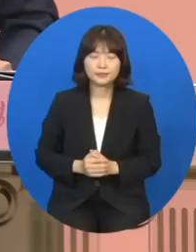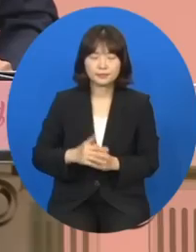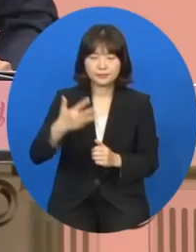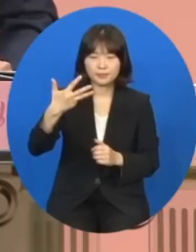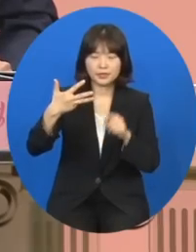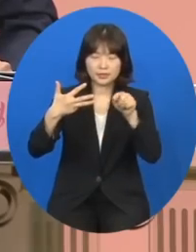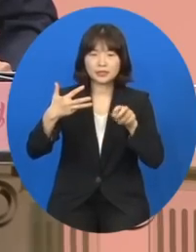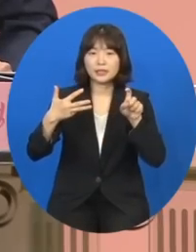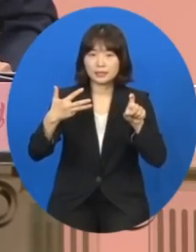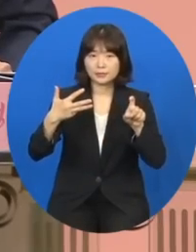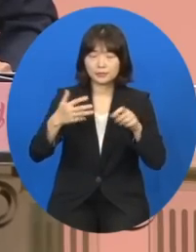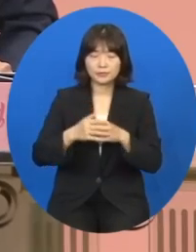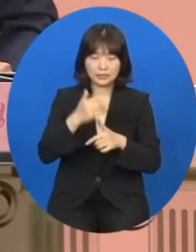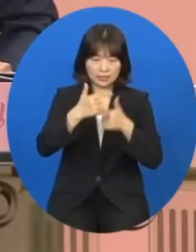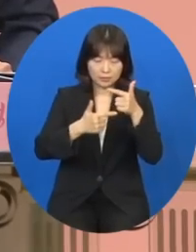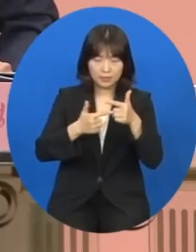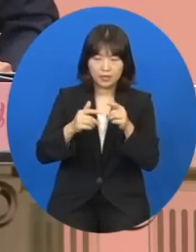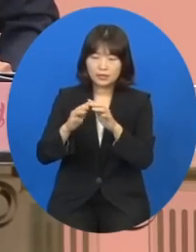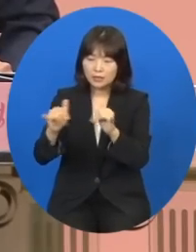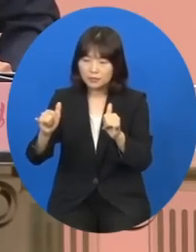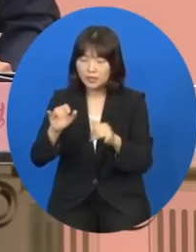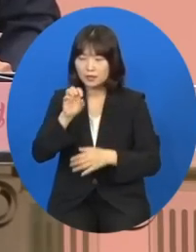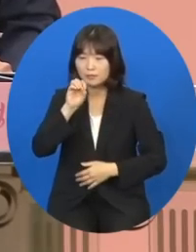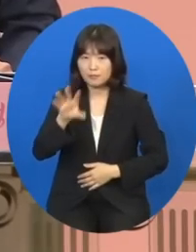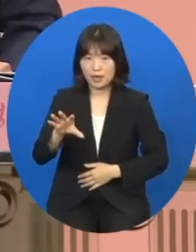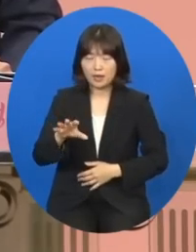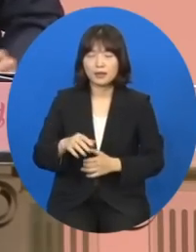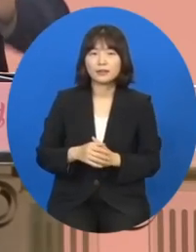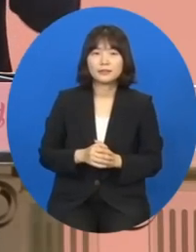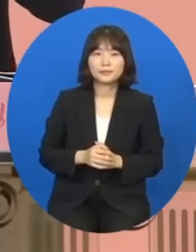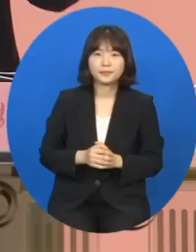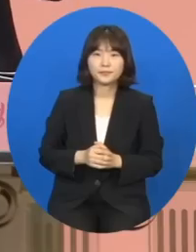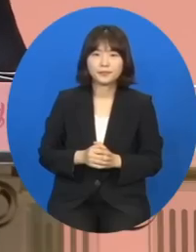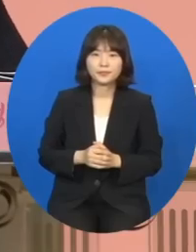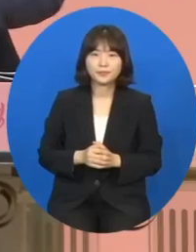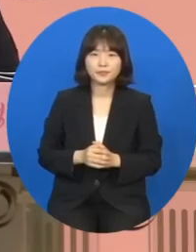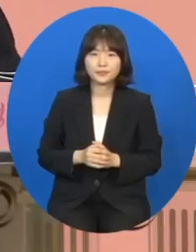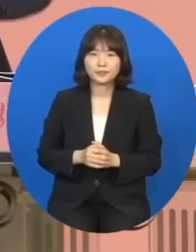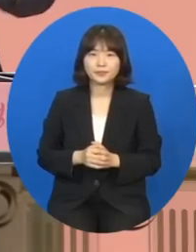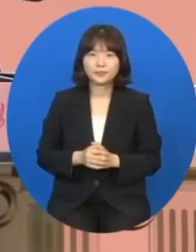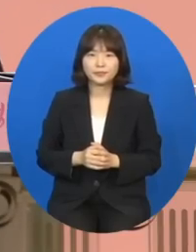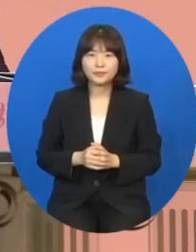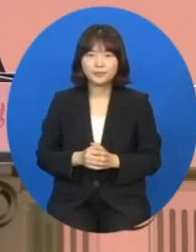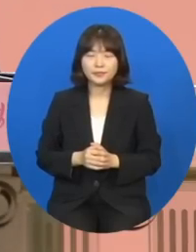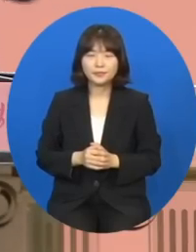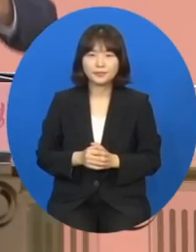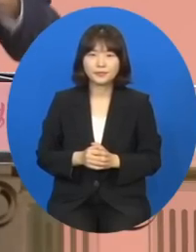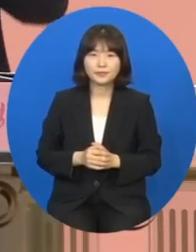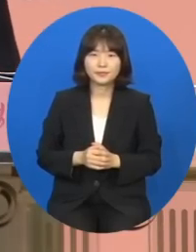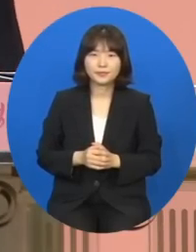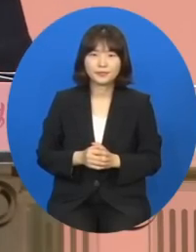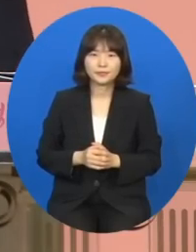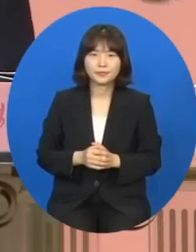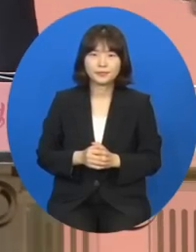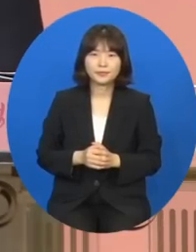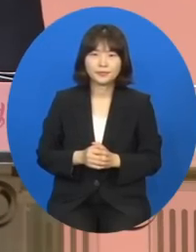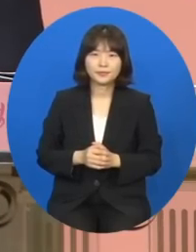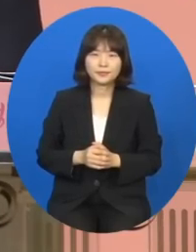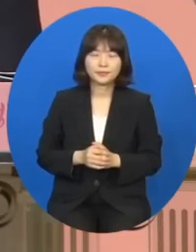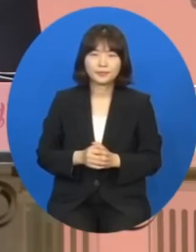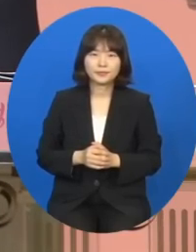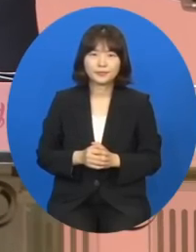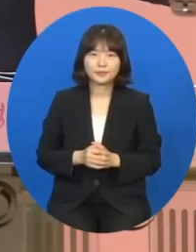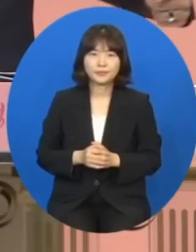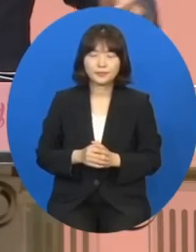10절에서 느헤미야가 백성들에게 하고 있는 이야기가 이야기입니다 lol so 위컴 펌웨어 슈 iss 다